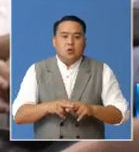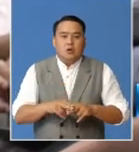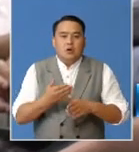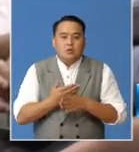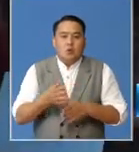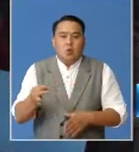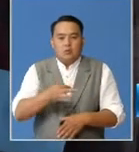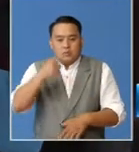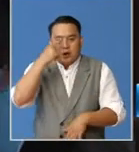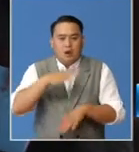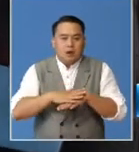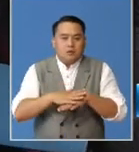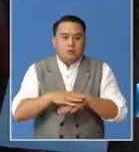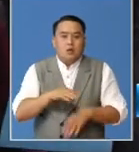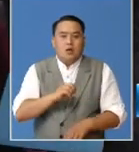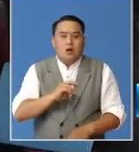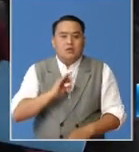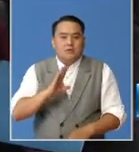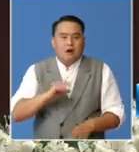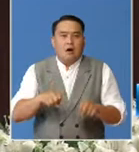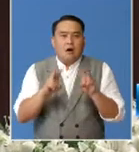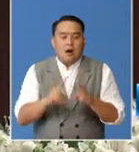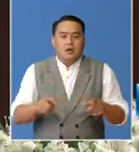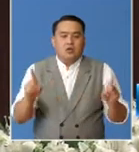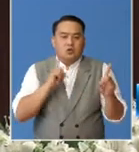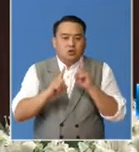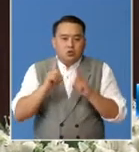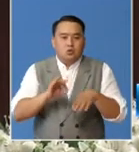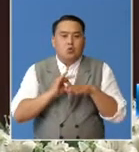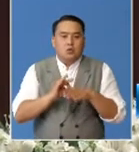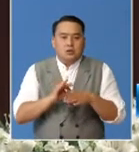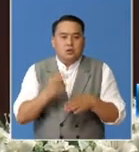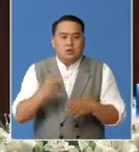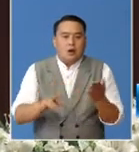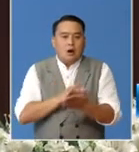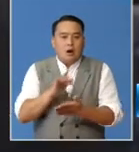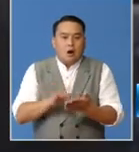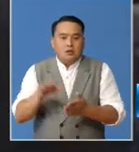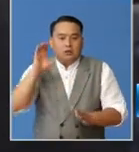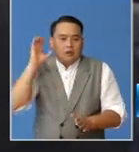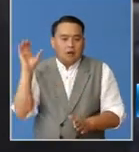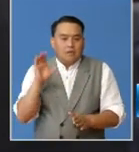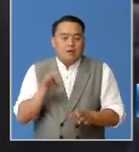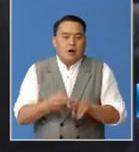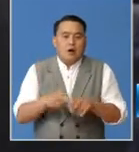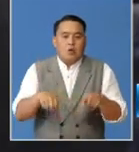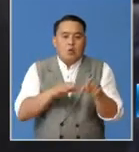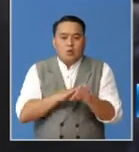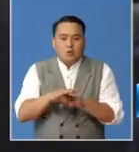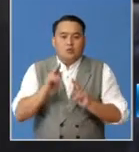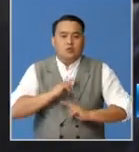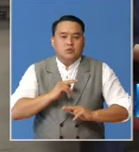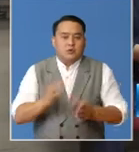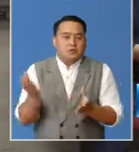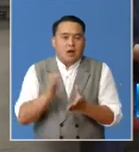орай облыс әкімінің бірінші орынбасары Ләззат Тұрлашов арнайы жиын өткізді. 17 аудан мен екі қала басшыларын тыңдап, аймақтарда атқарылып жатқан шаруалармен